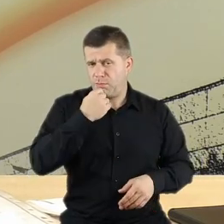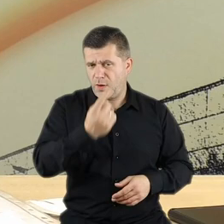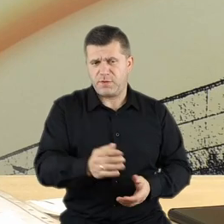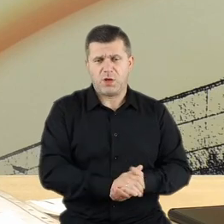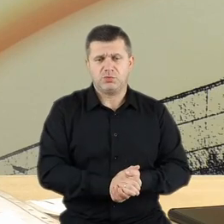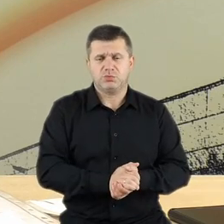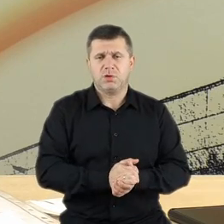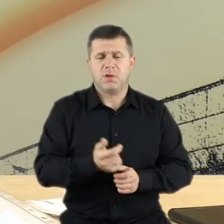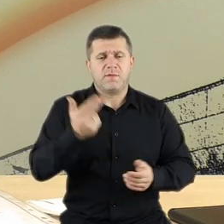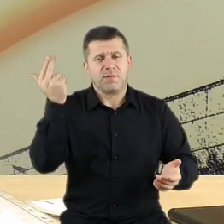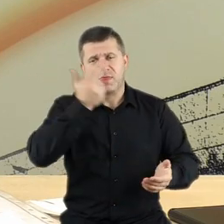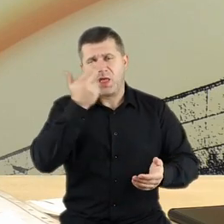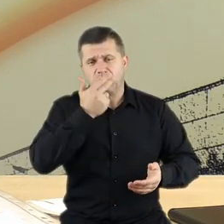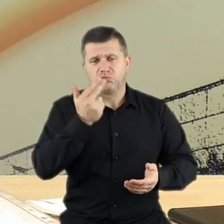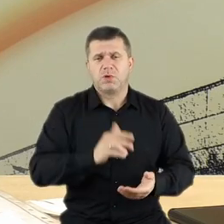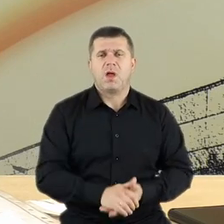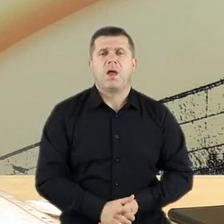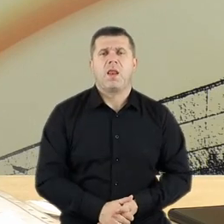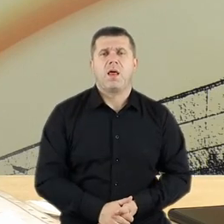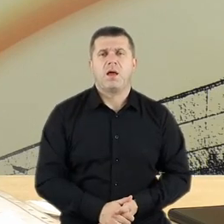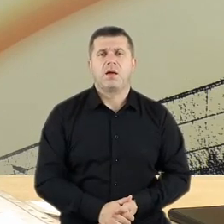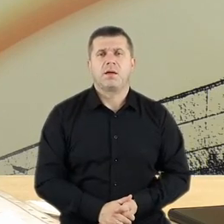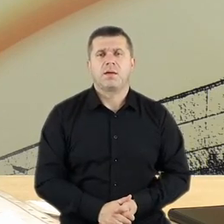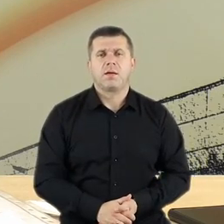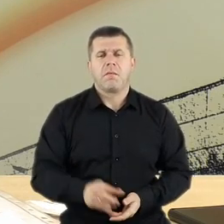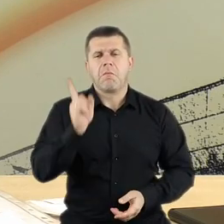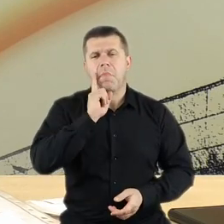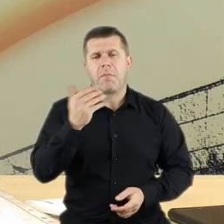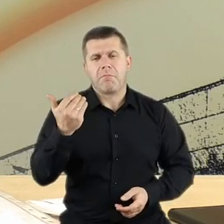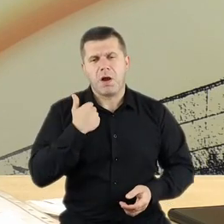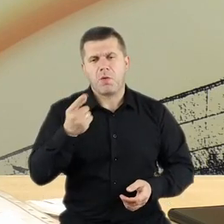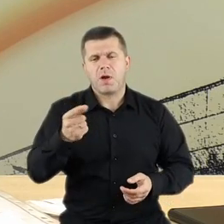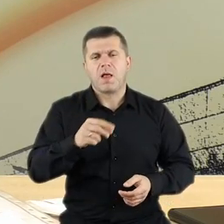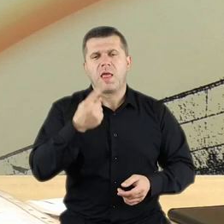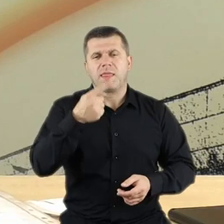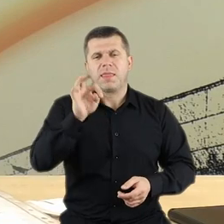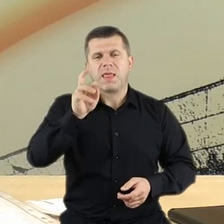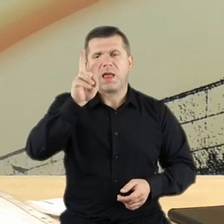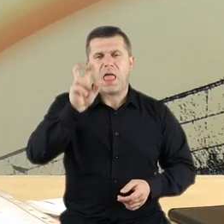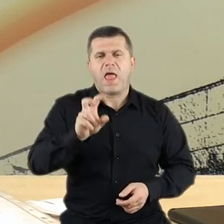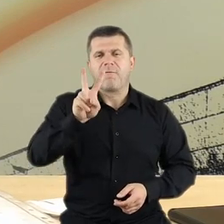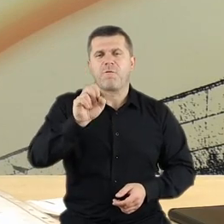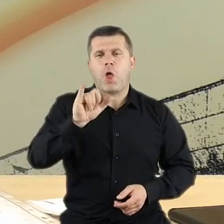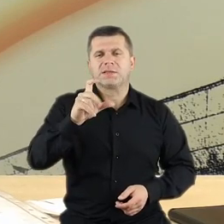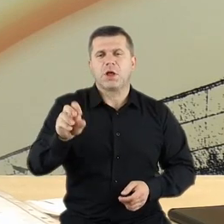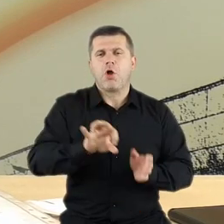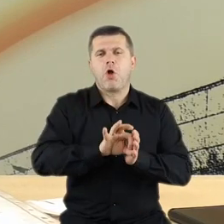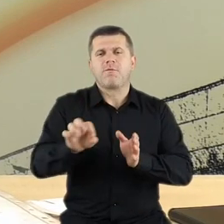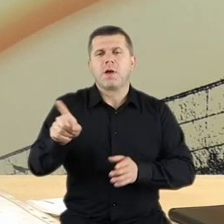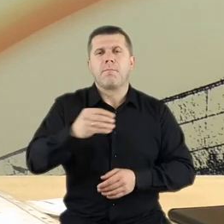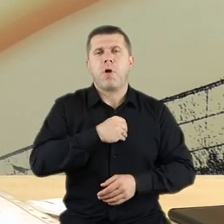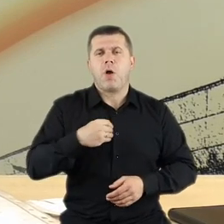nawet taki pan brał udział w The Voice of Poland I on mieszka